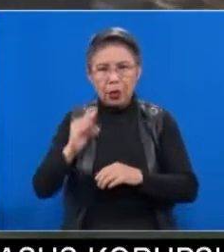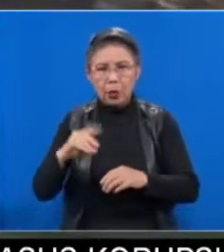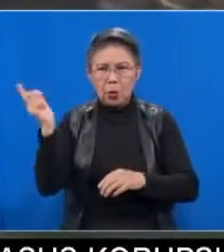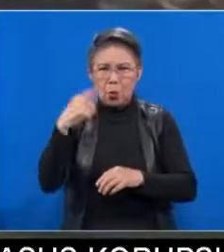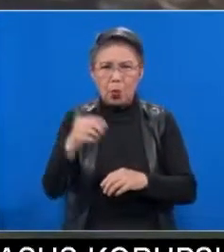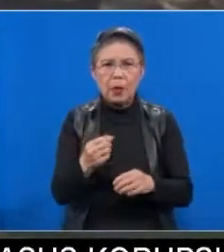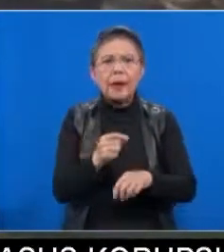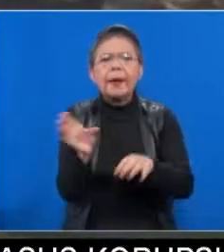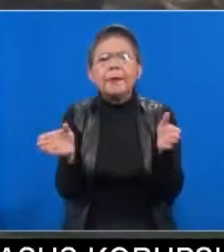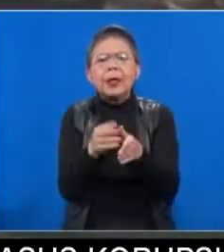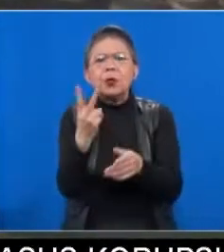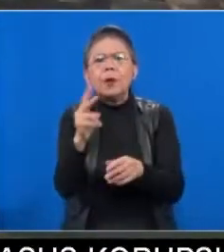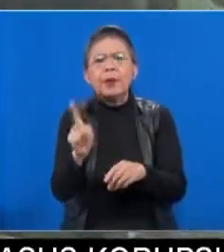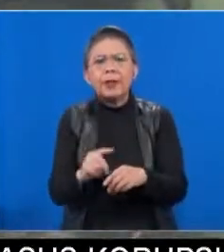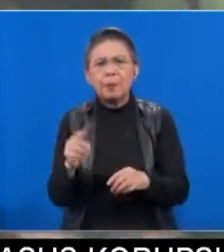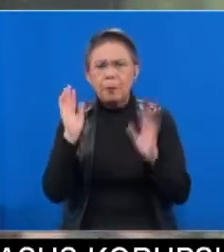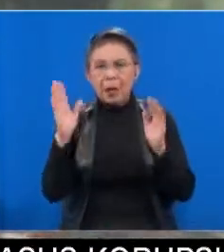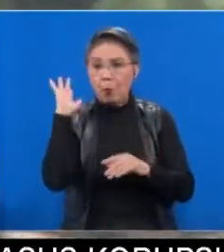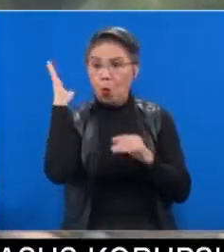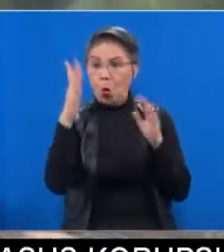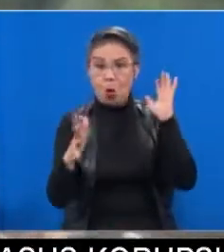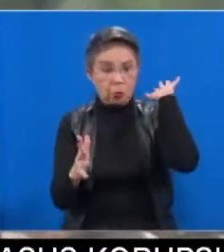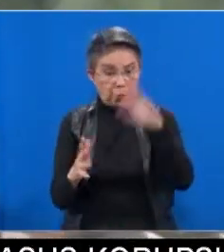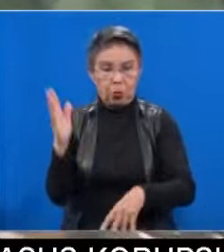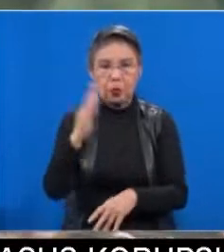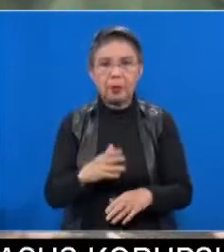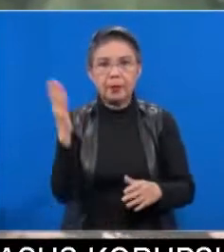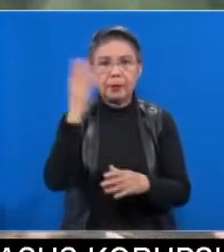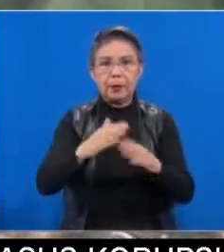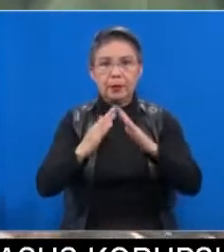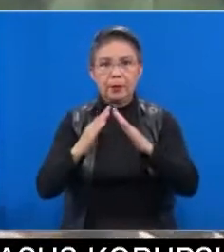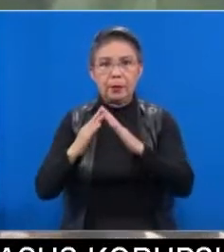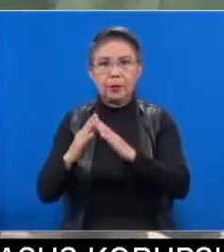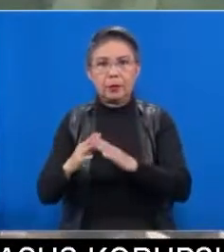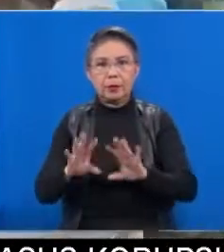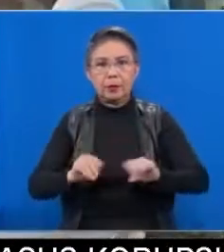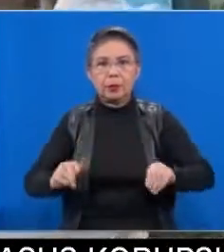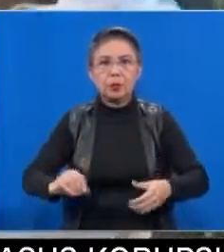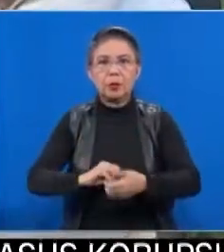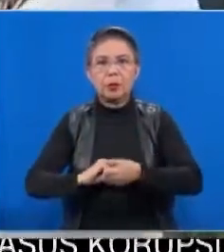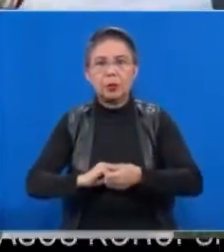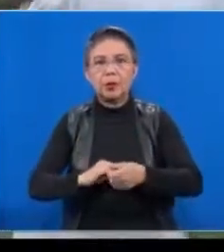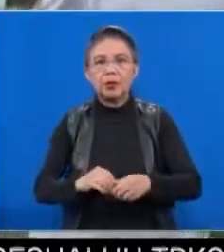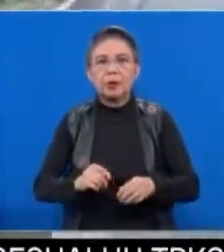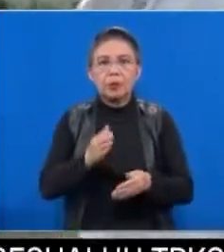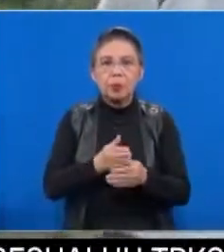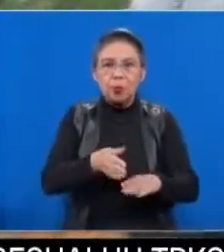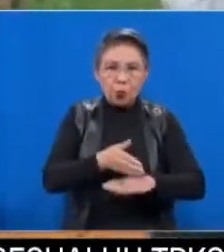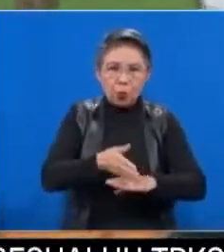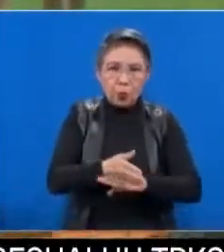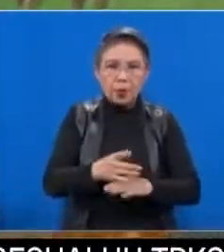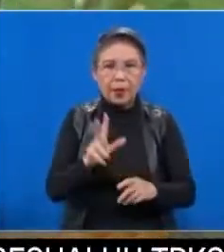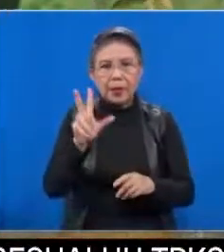2 menit membuat pohon tumbang hingga menimpa rumah warga. Sejumlah warga bergotong royong untuk mengevakuasi pohon tumbang. Sedikitnya